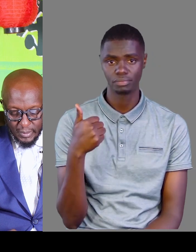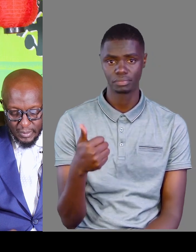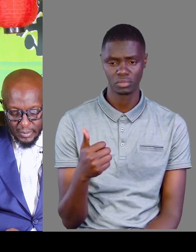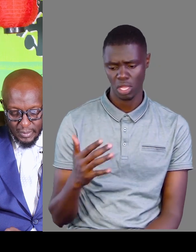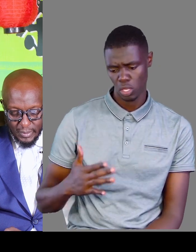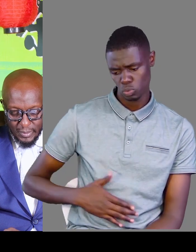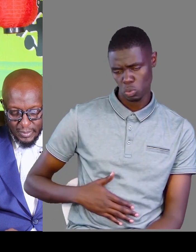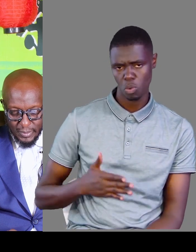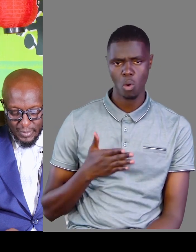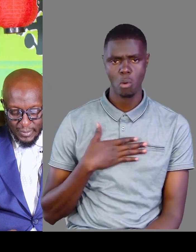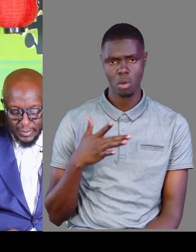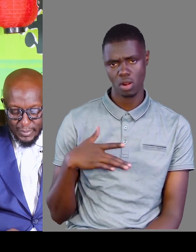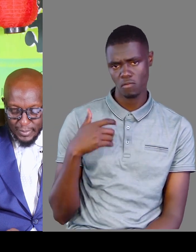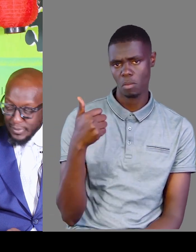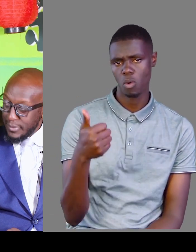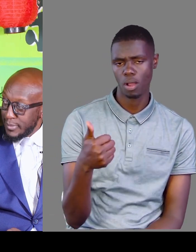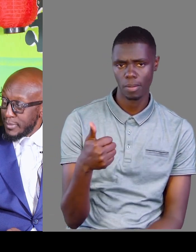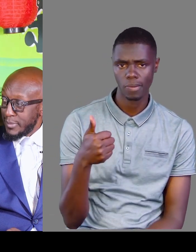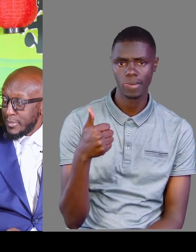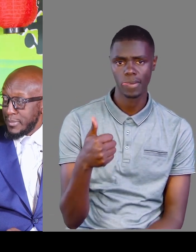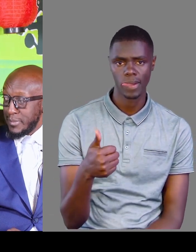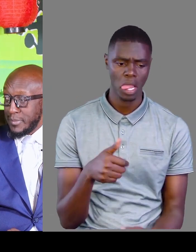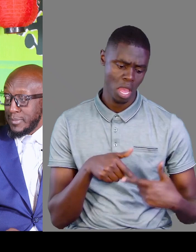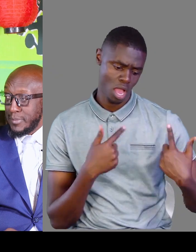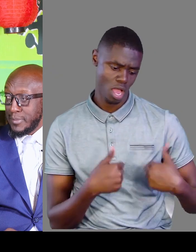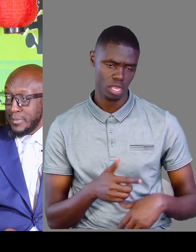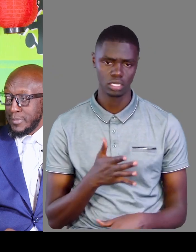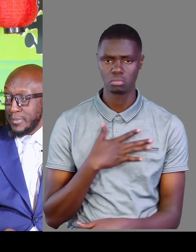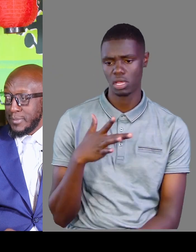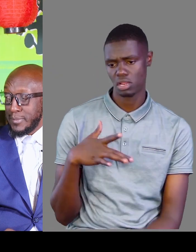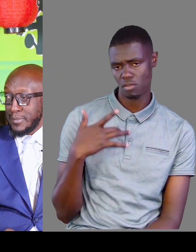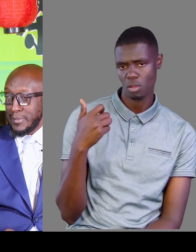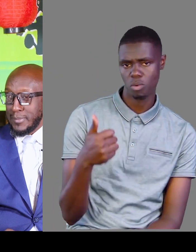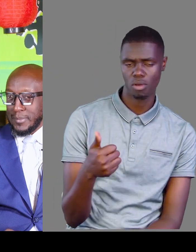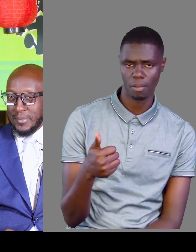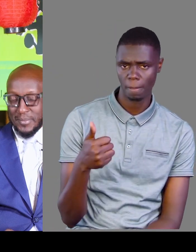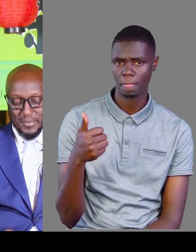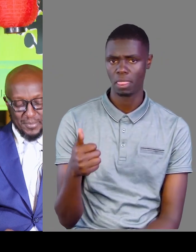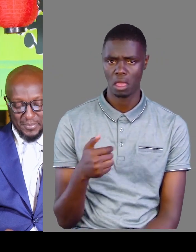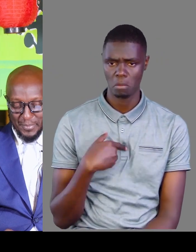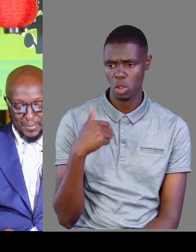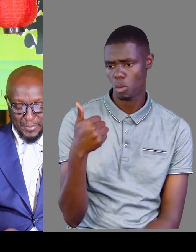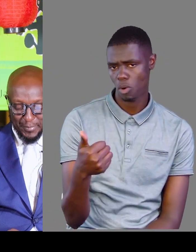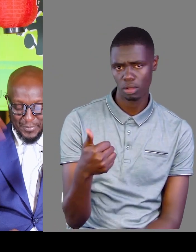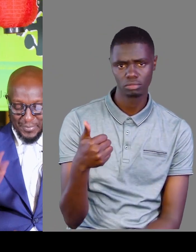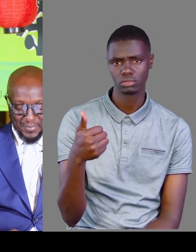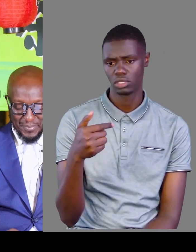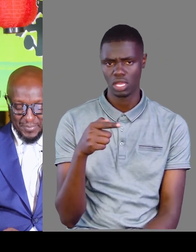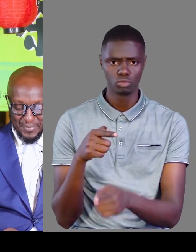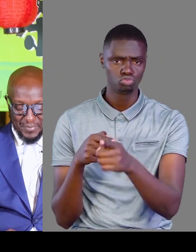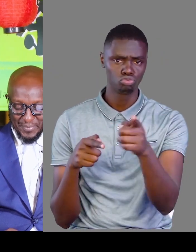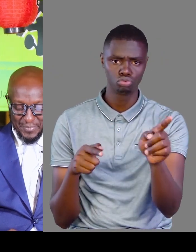poa, tumbo yangu nasikia niko poa, roho yangu nasikia niko poa, mi niko